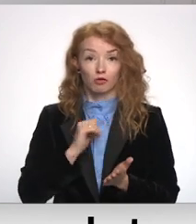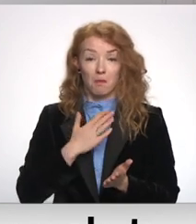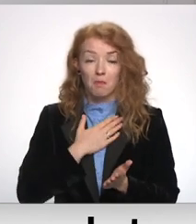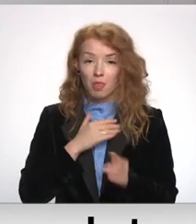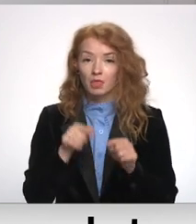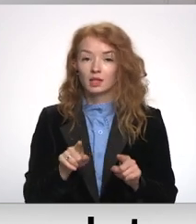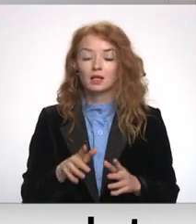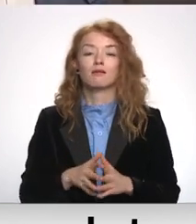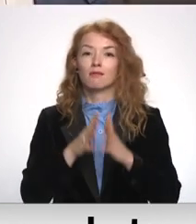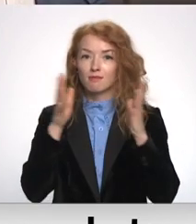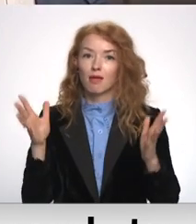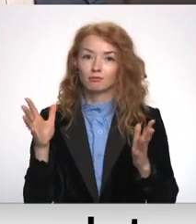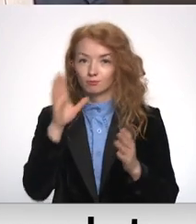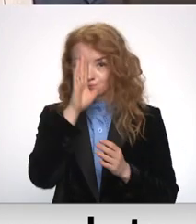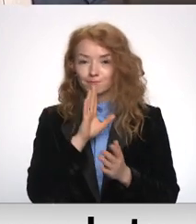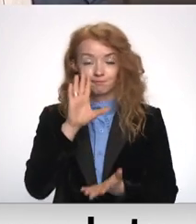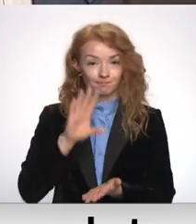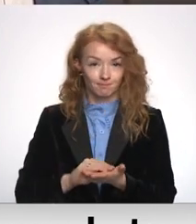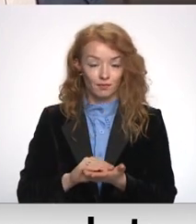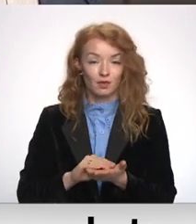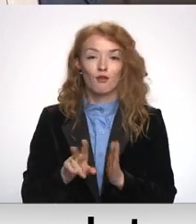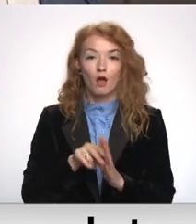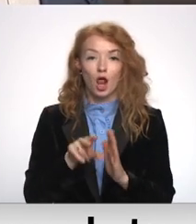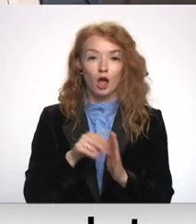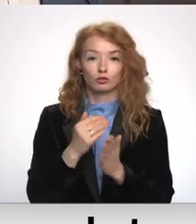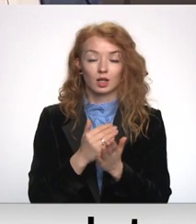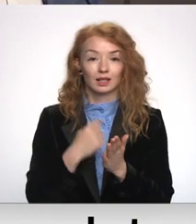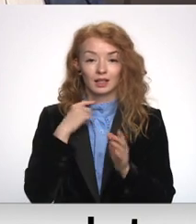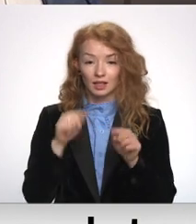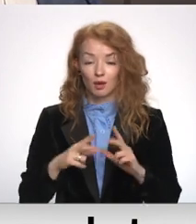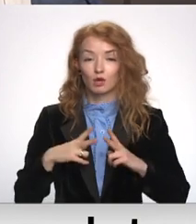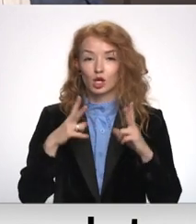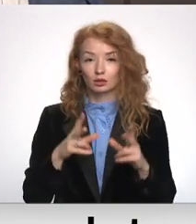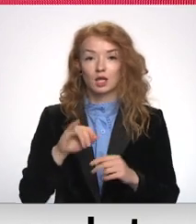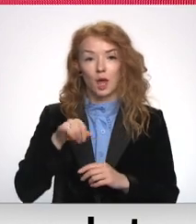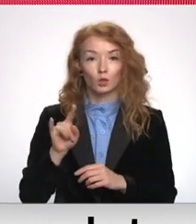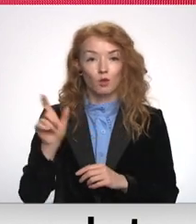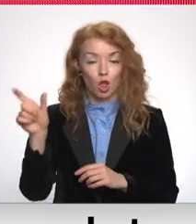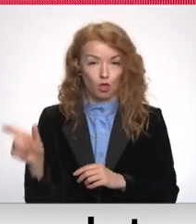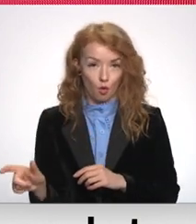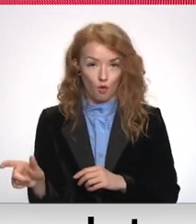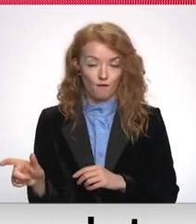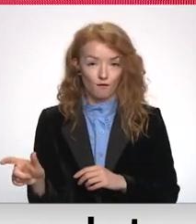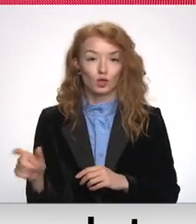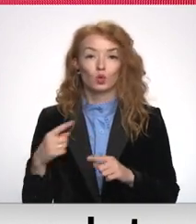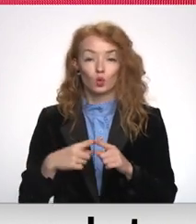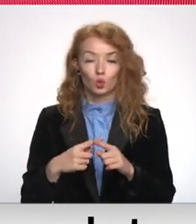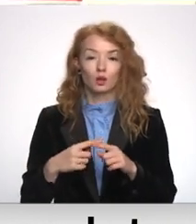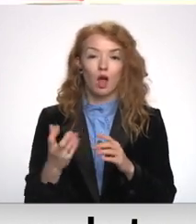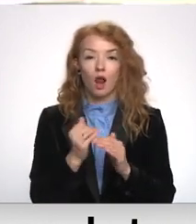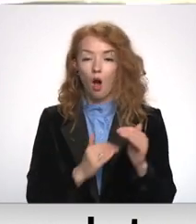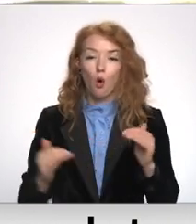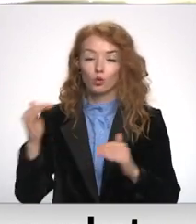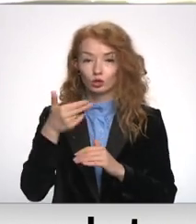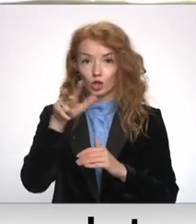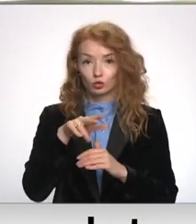milzīgs izaicinājums. Rīgas vēlēšanu saraksta līderis ir partijas priekšsēdētājs Jānis Urbanovičs. Saraksta galgalī ar augsto trešo